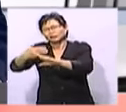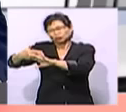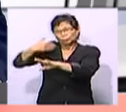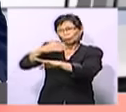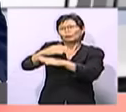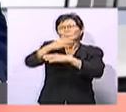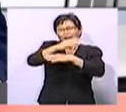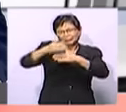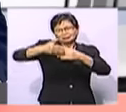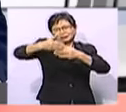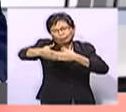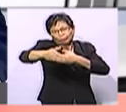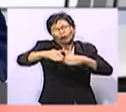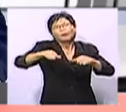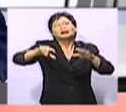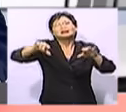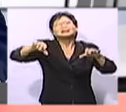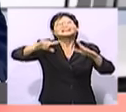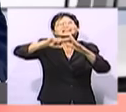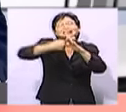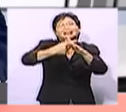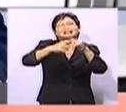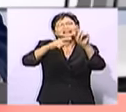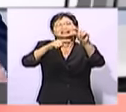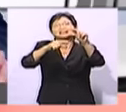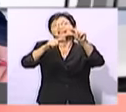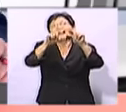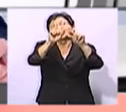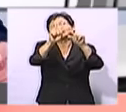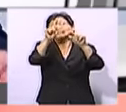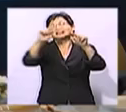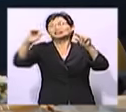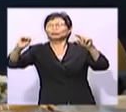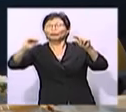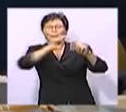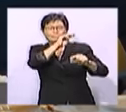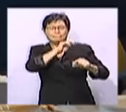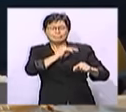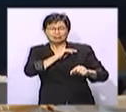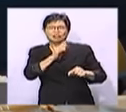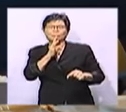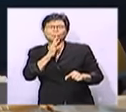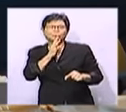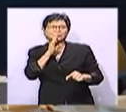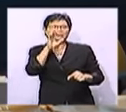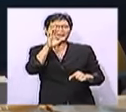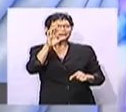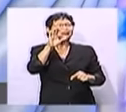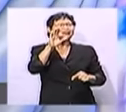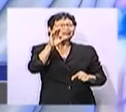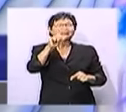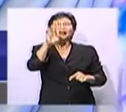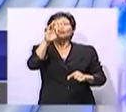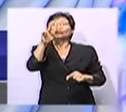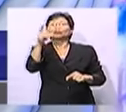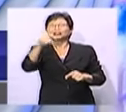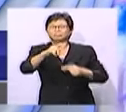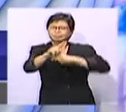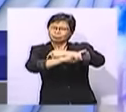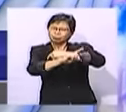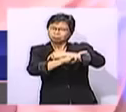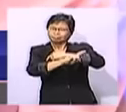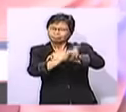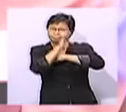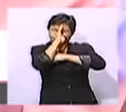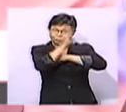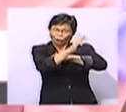dan selepas pelaksanaan GST sifar. Tegas Menterinya Datuk Saifuddin Nasution Ismail, tindakan akan diambil terhadap restoran